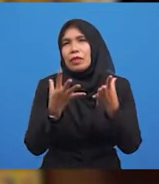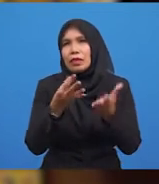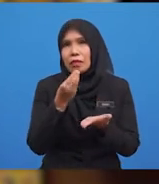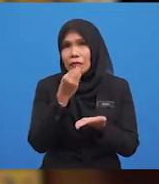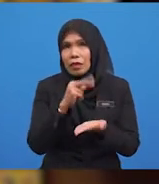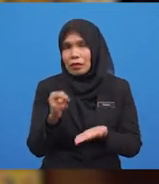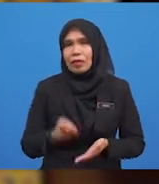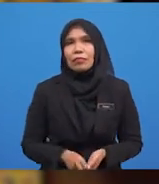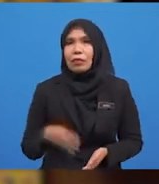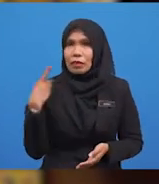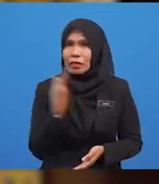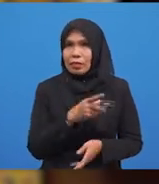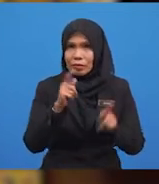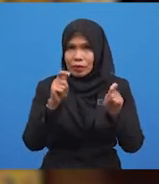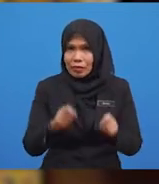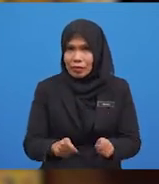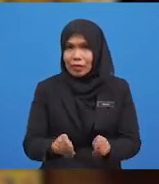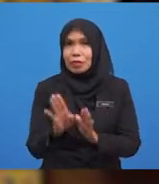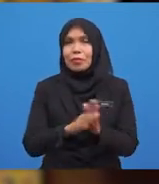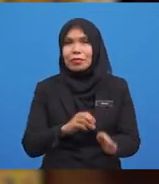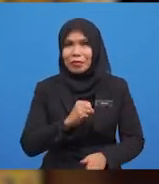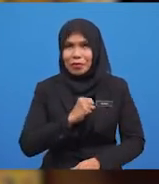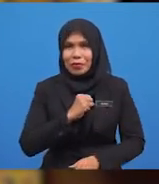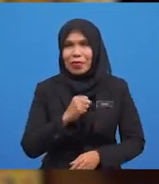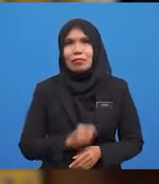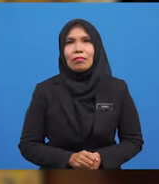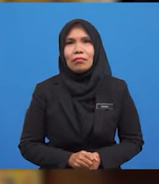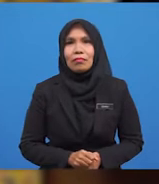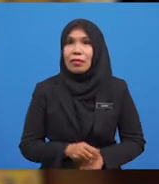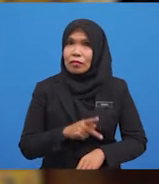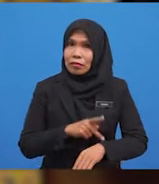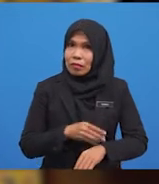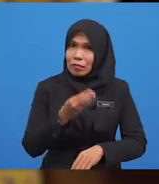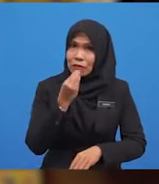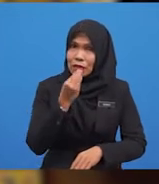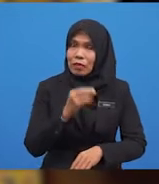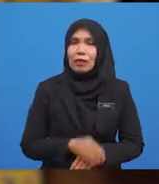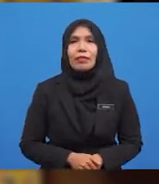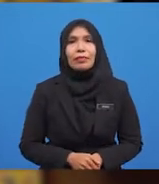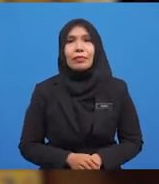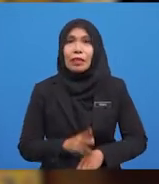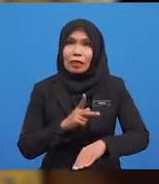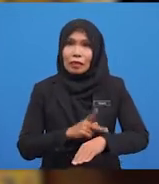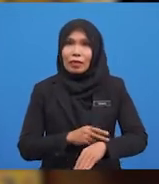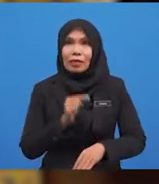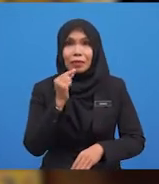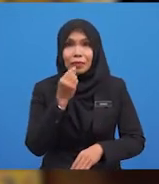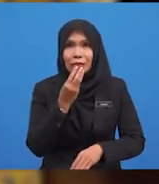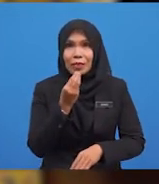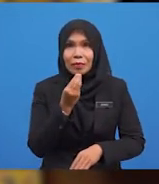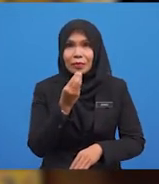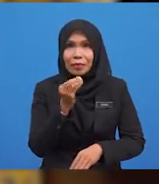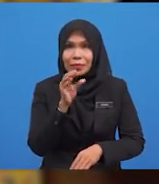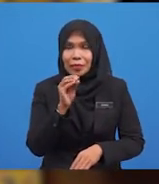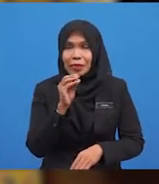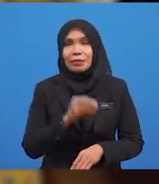mesti bersopan, bukan sahaja ketika makan tetapi ketika mengunyah makanan.